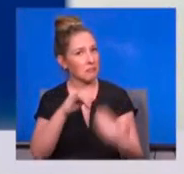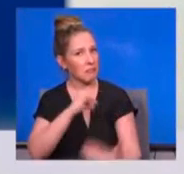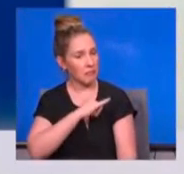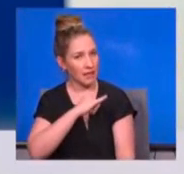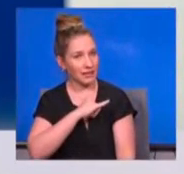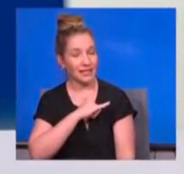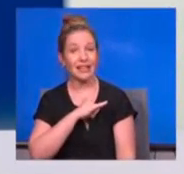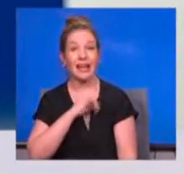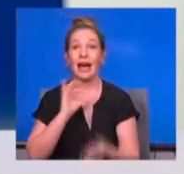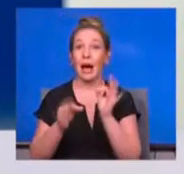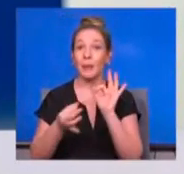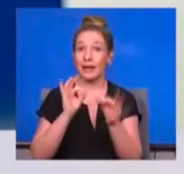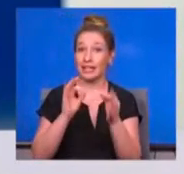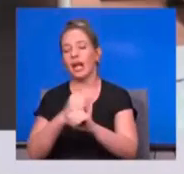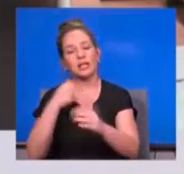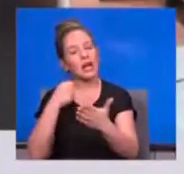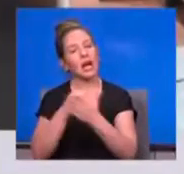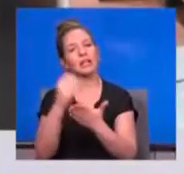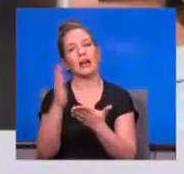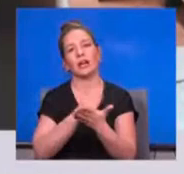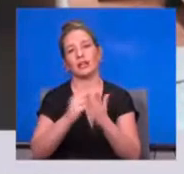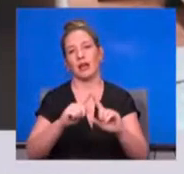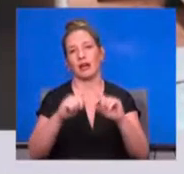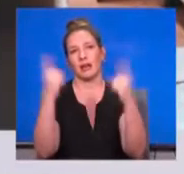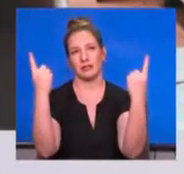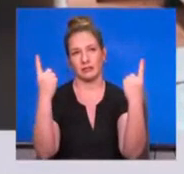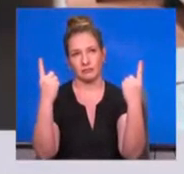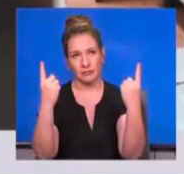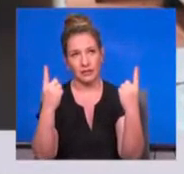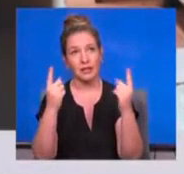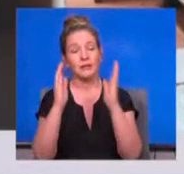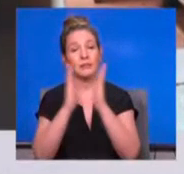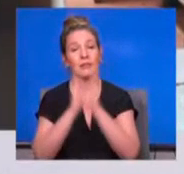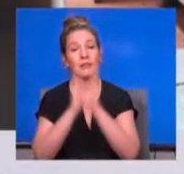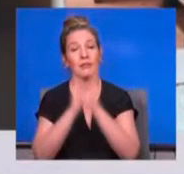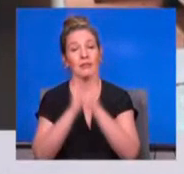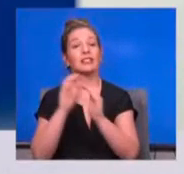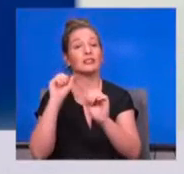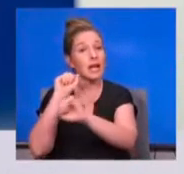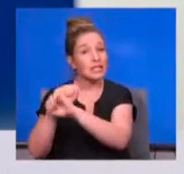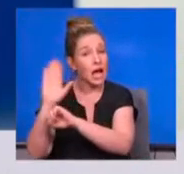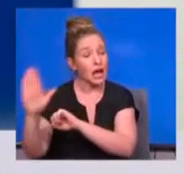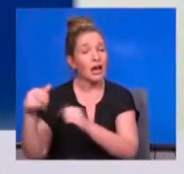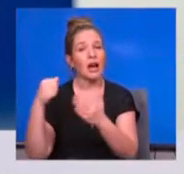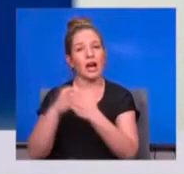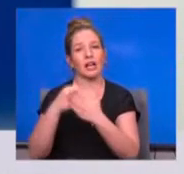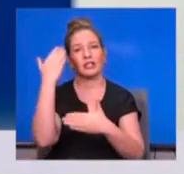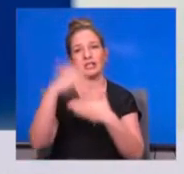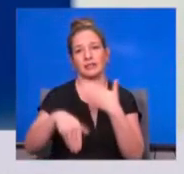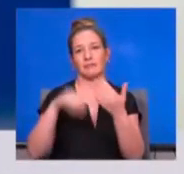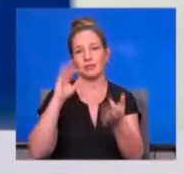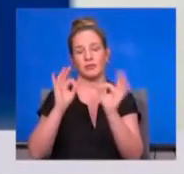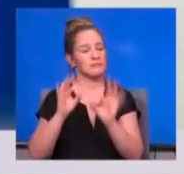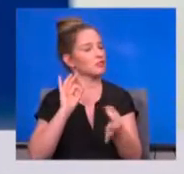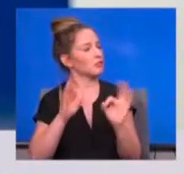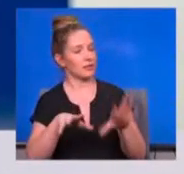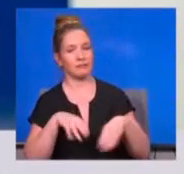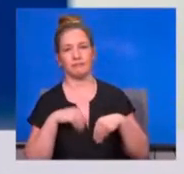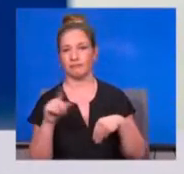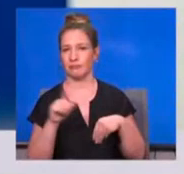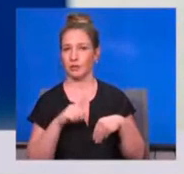מבקשת מבית משפט השלום בנצרת להורות על מעצר שלה עד תום ההליכים. בית המשפט לא נעתר לבקשה הזו כרגע, הוא